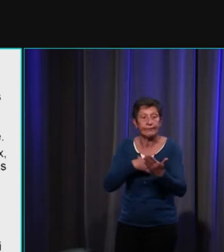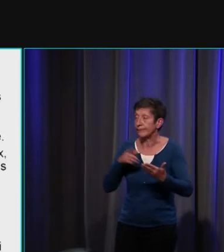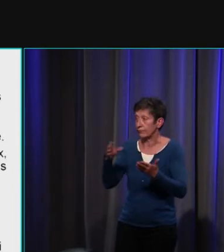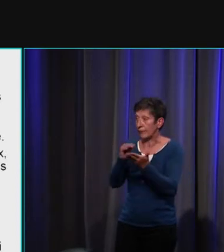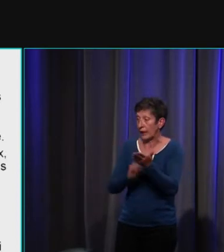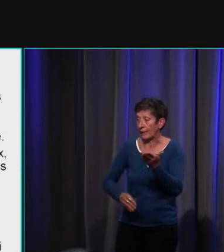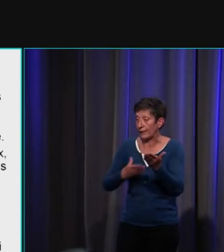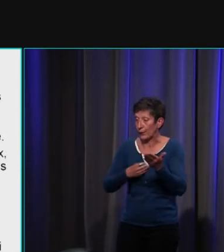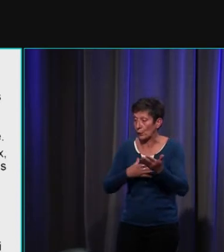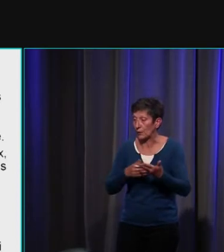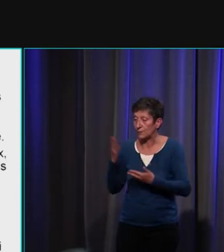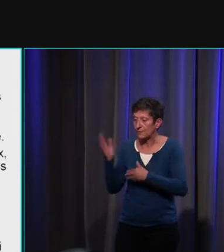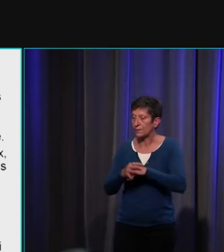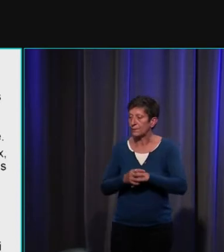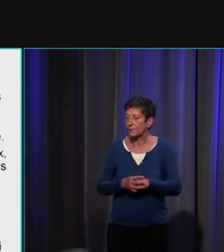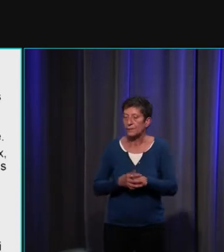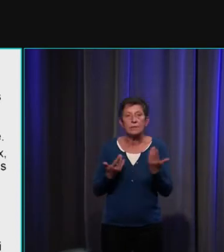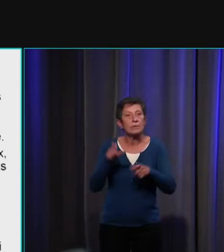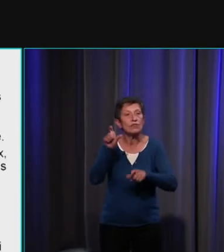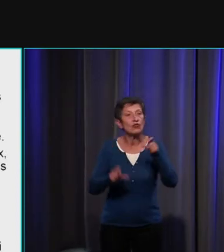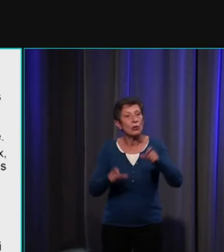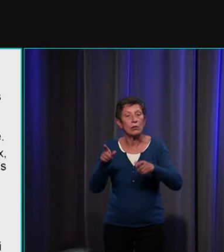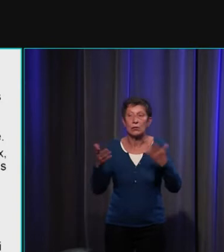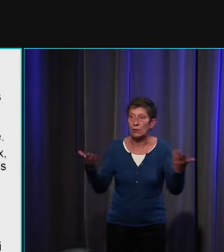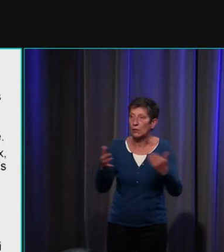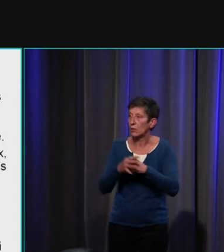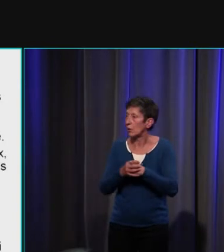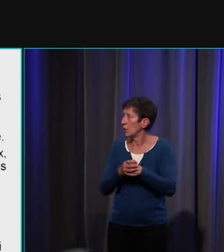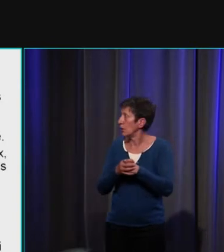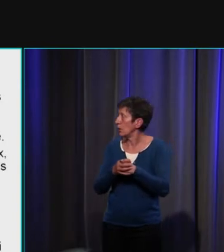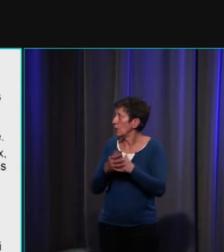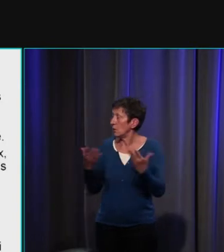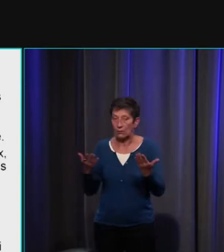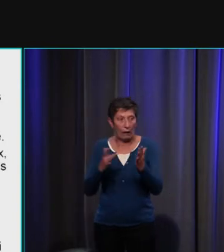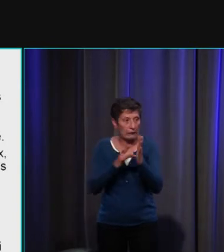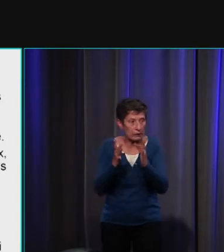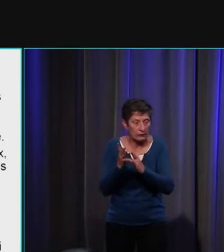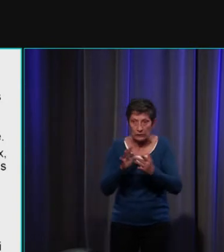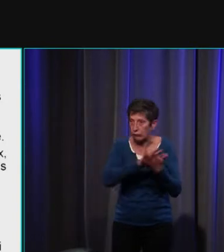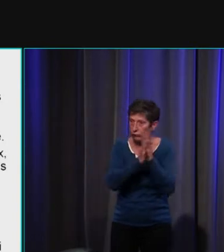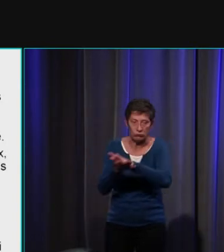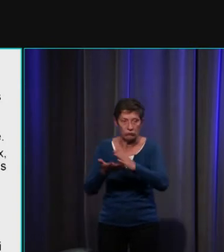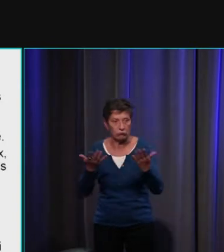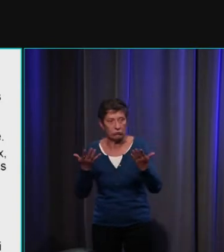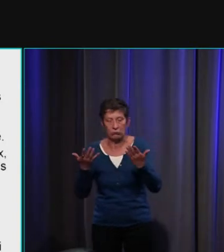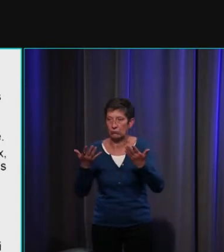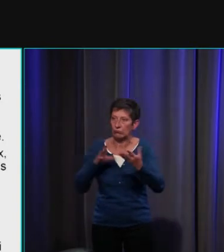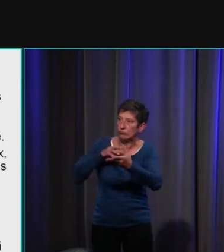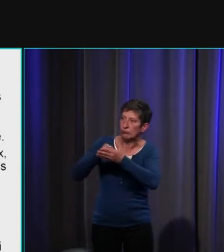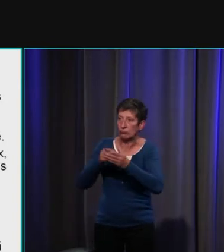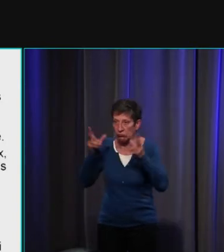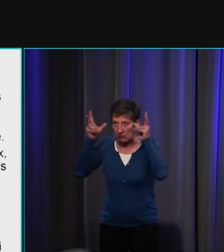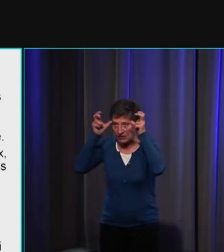et ces gens qui changent leurs boucles et du christianisme pour prendre le bouclier du diable un massacre de chrétiens